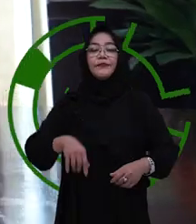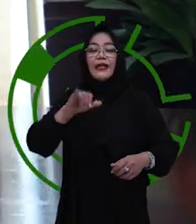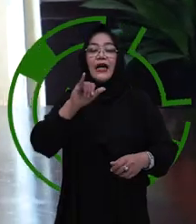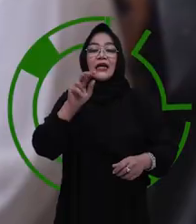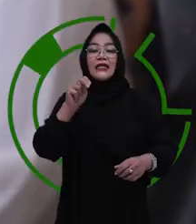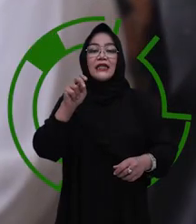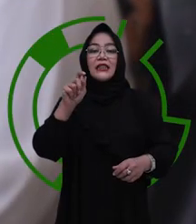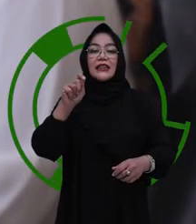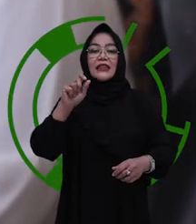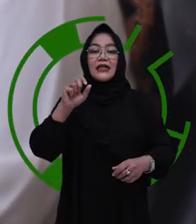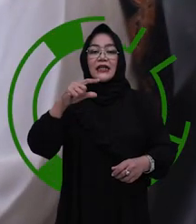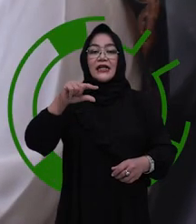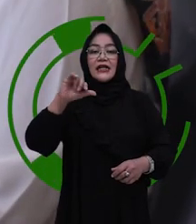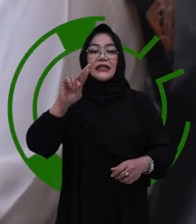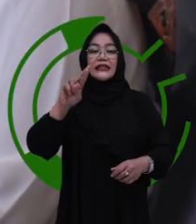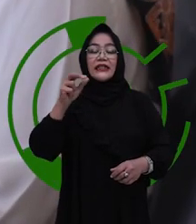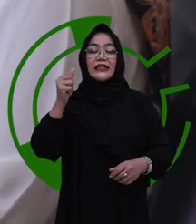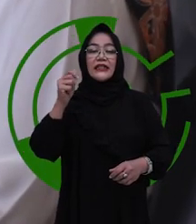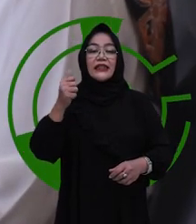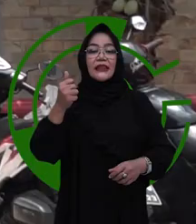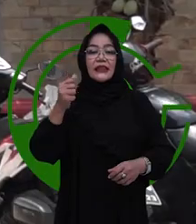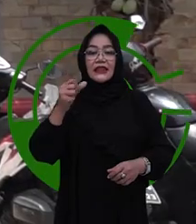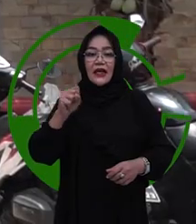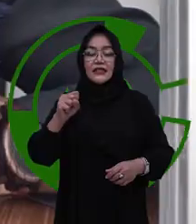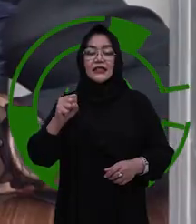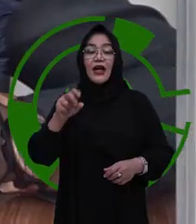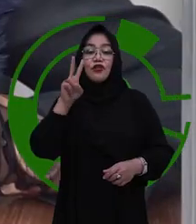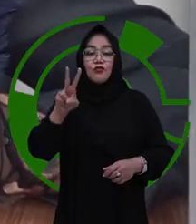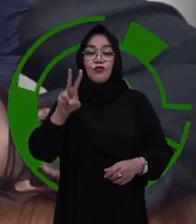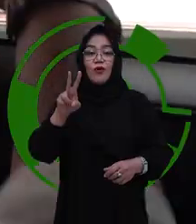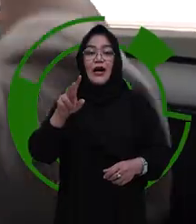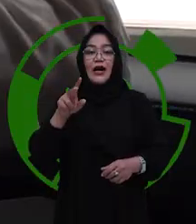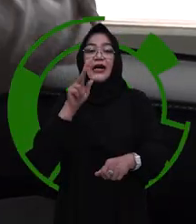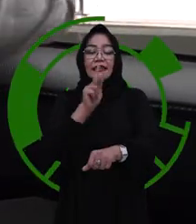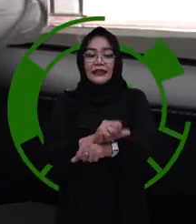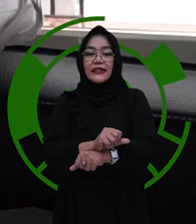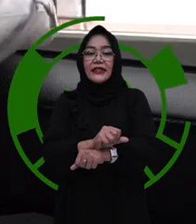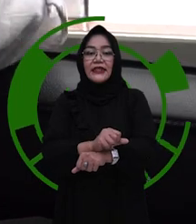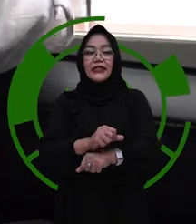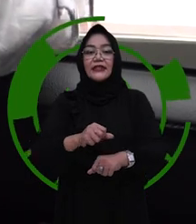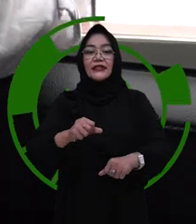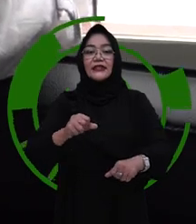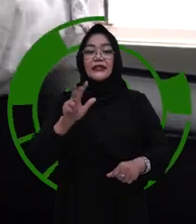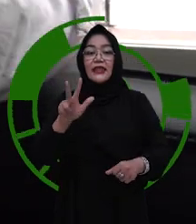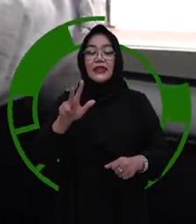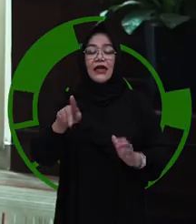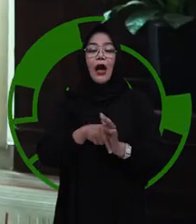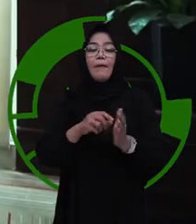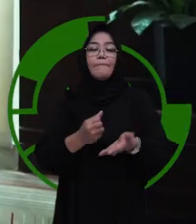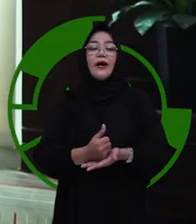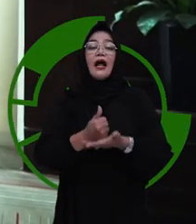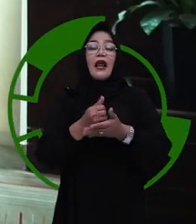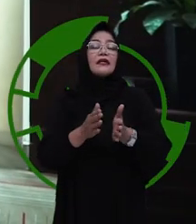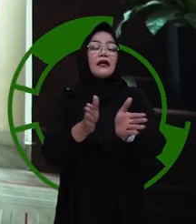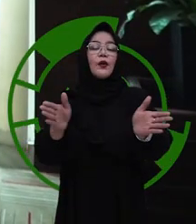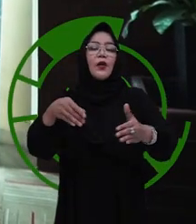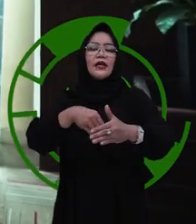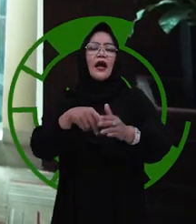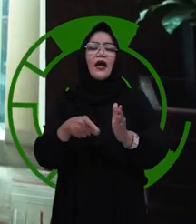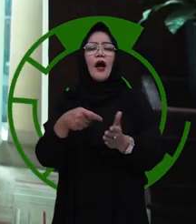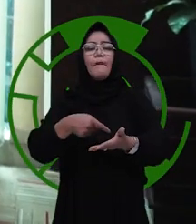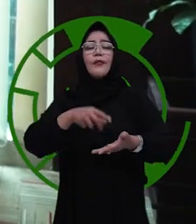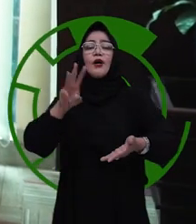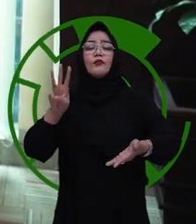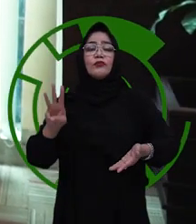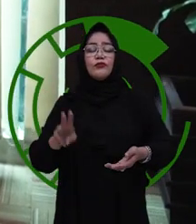integritas, yang kedua kinerja, yang ketiga pelayanan publik. Dan dalam mewujudkan